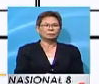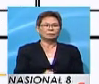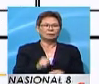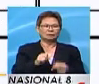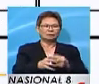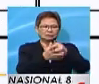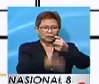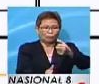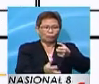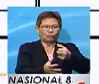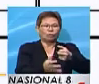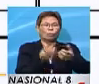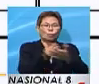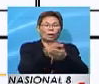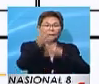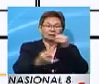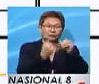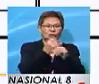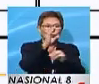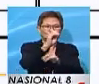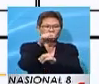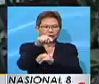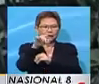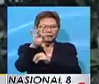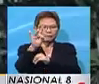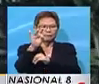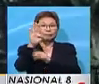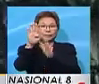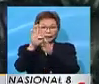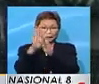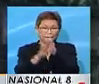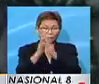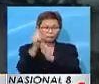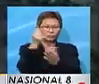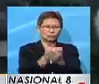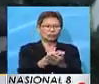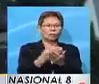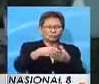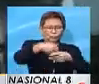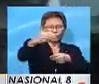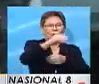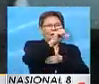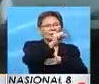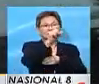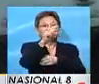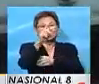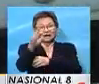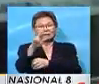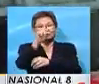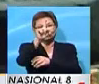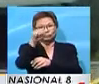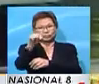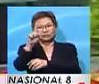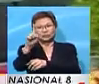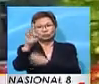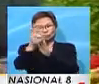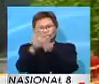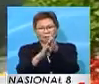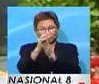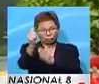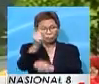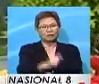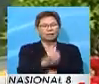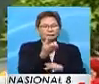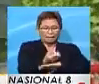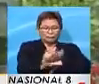tabung kewangan antarabangsa 0.8 bilion hak pengeluaran khas SDR 1.1 bilion